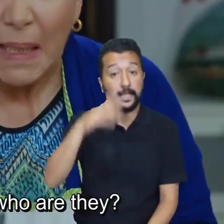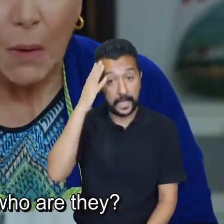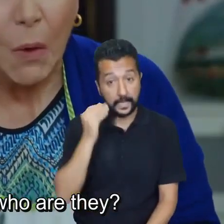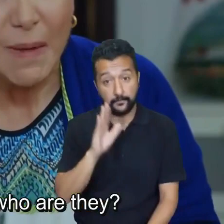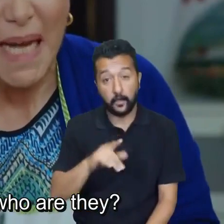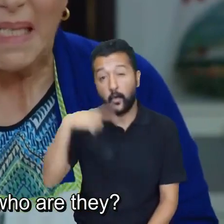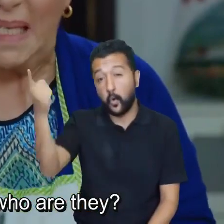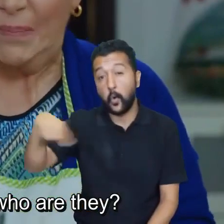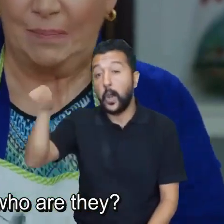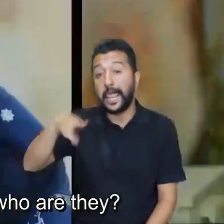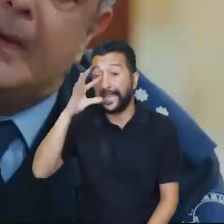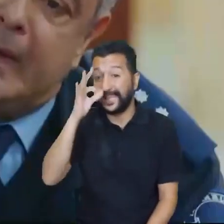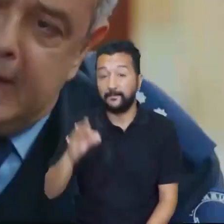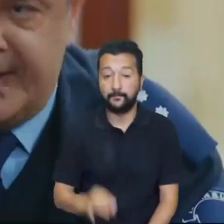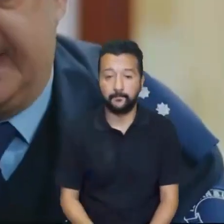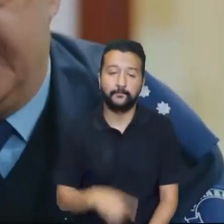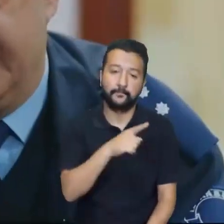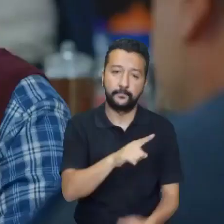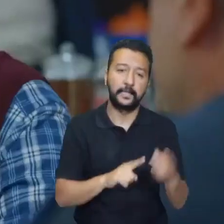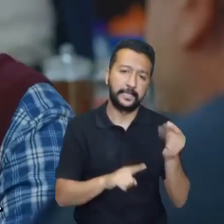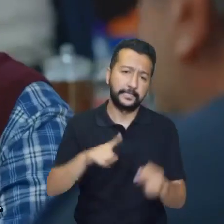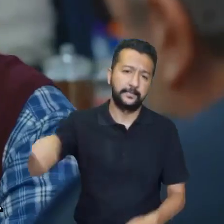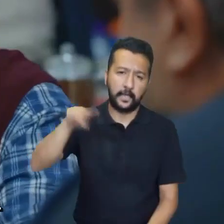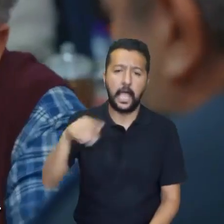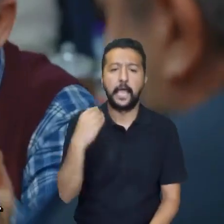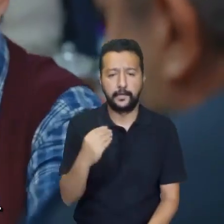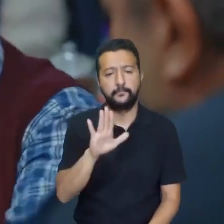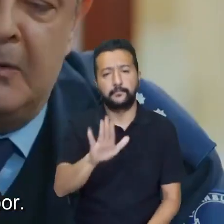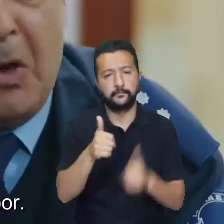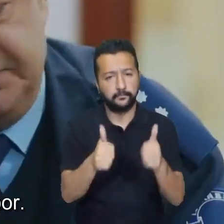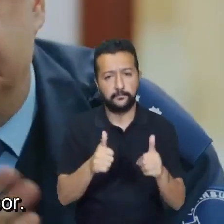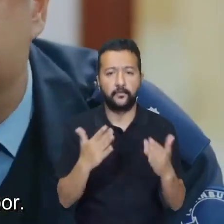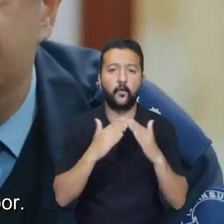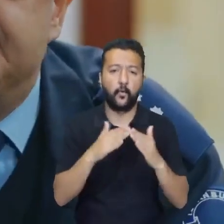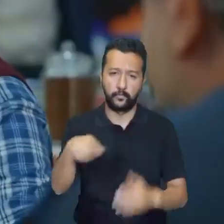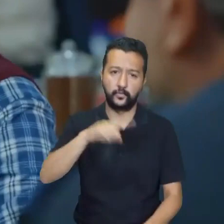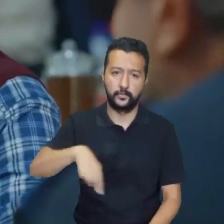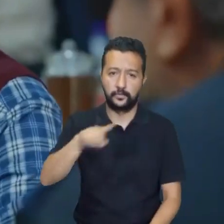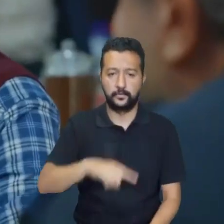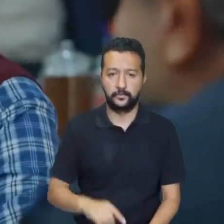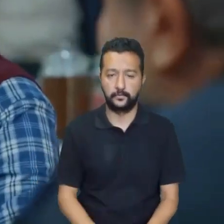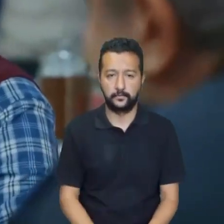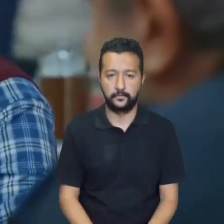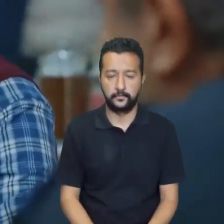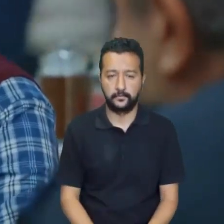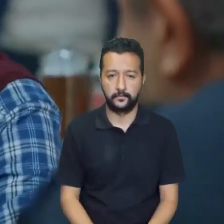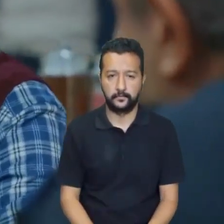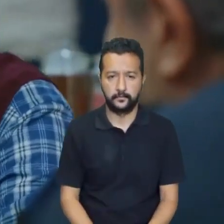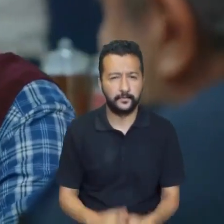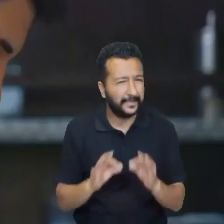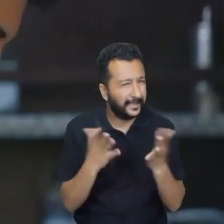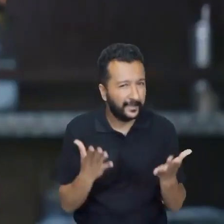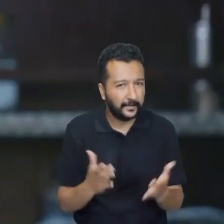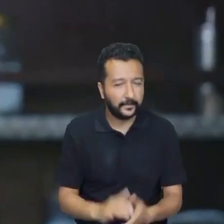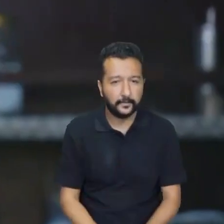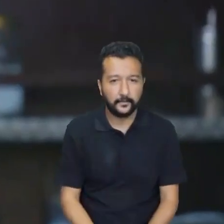da onlar kim? İhsan Giller. Aa iyi tamam o zaman. Ve komşusuz. Münir irkili verdi. Efendim?